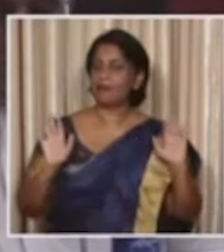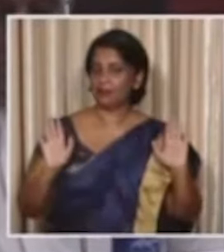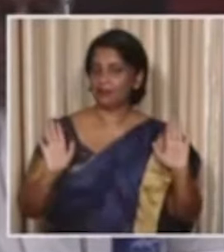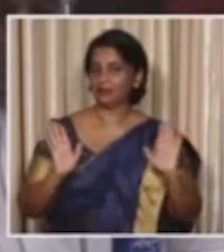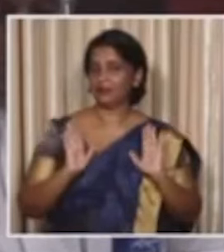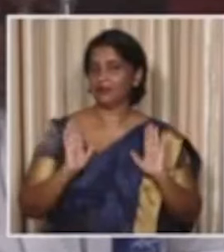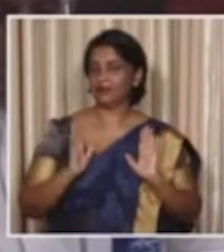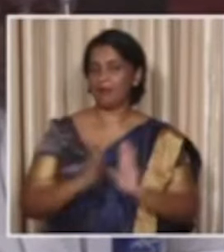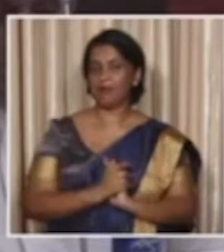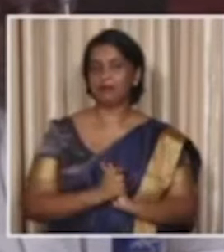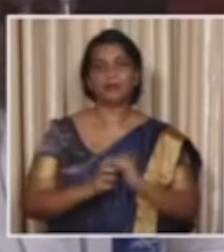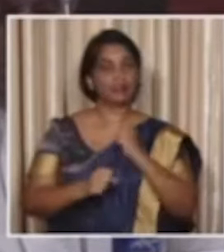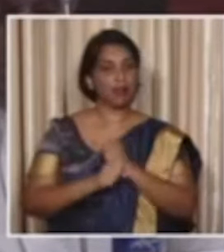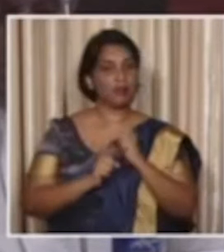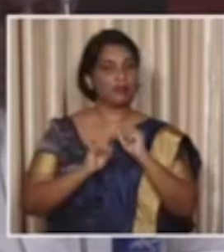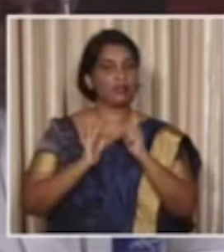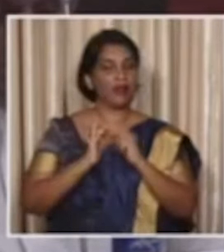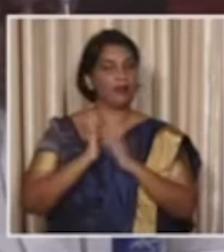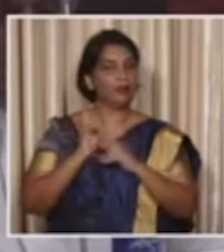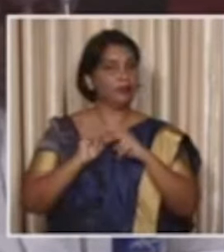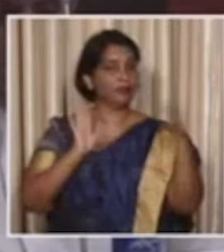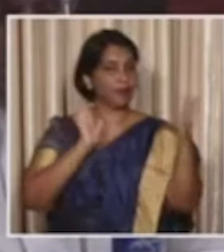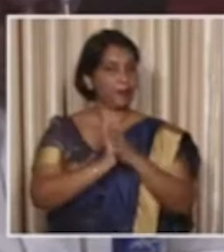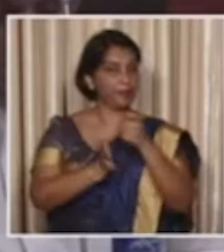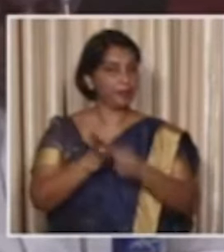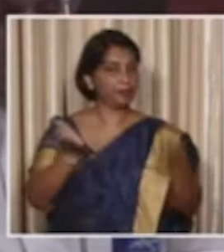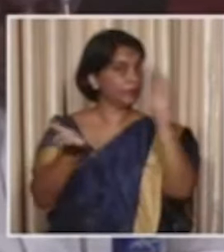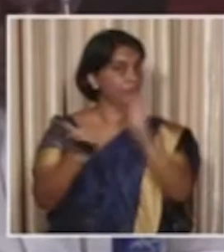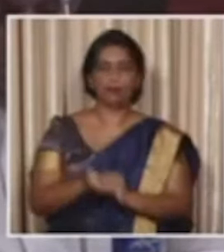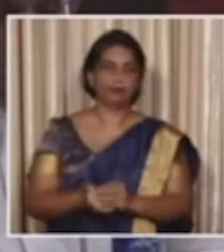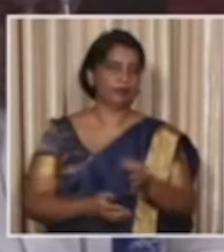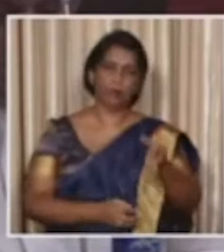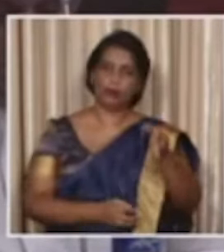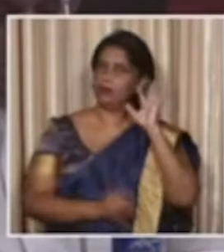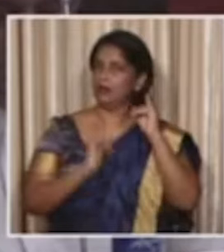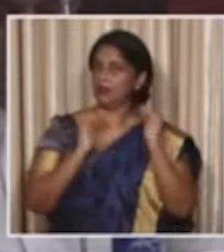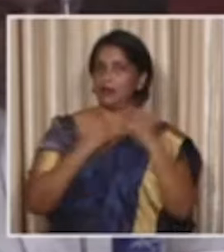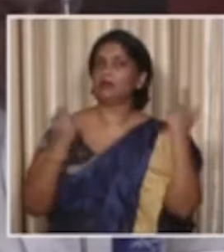රජය ජාත්‍යන්තර අරමුදුලත් එක්ක ඇති කරගත් ගිවිසුම මේ පරතර දායක සම්පූර්ණ අශීලාචාර